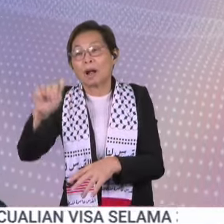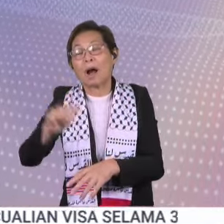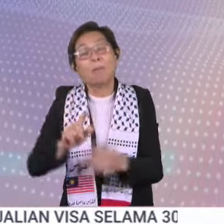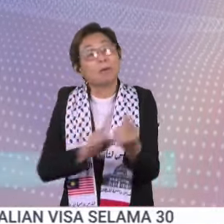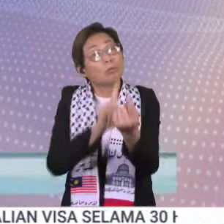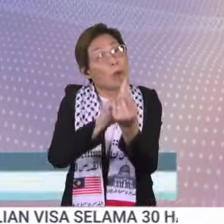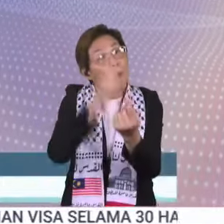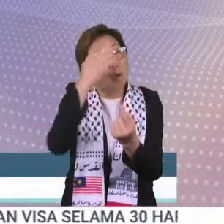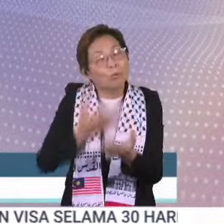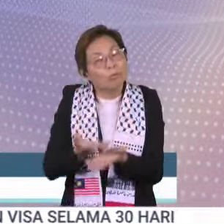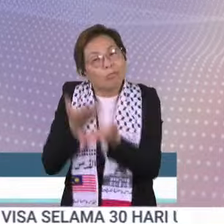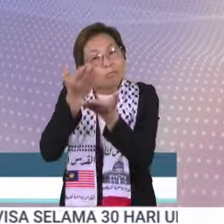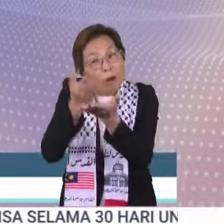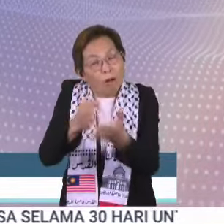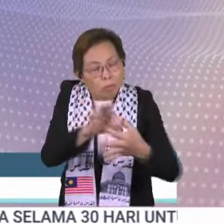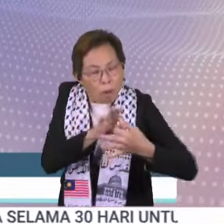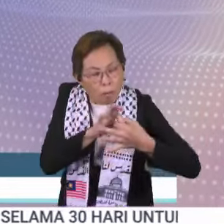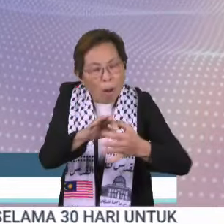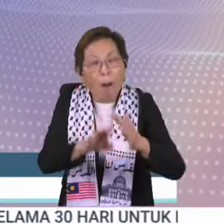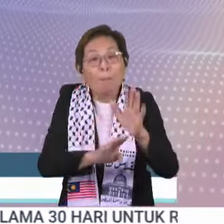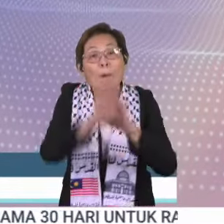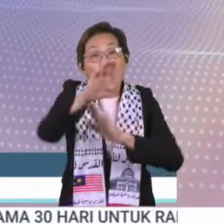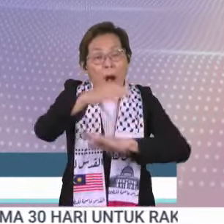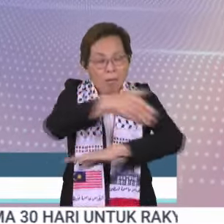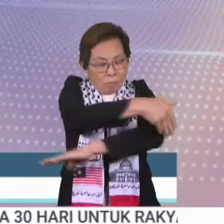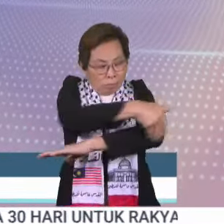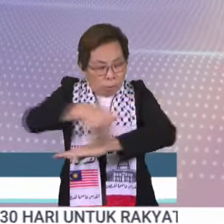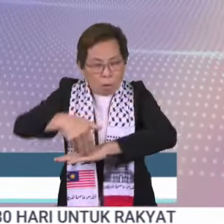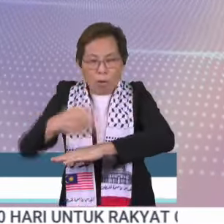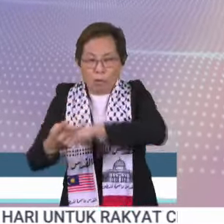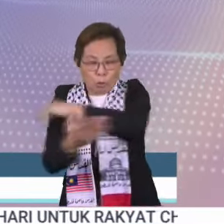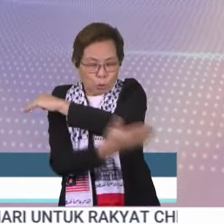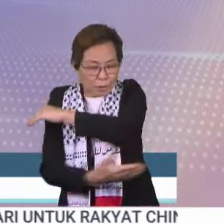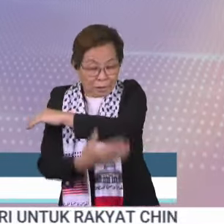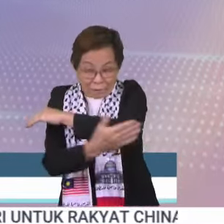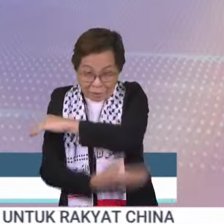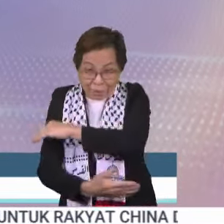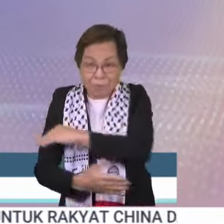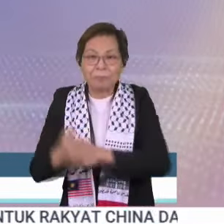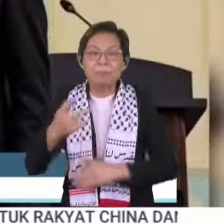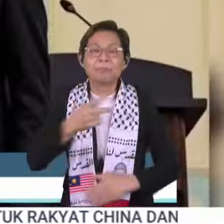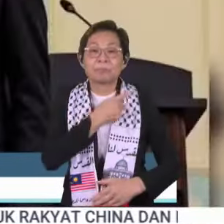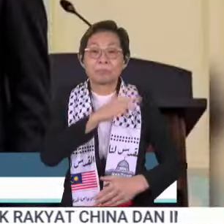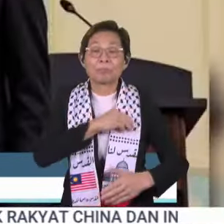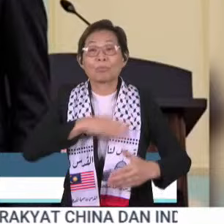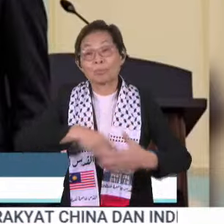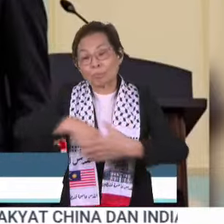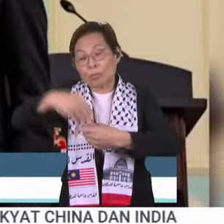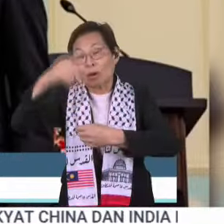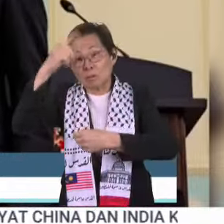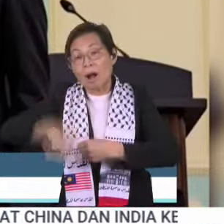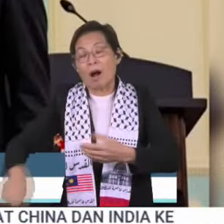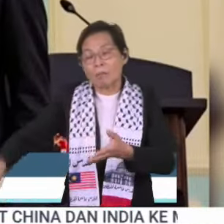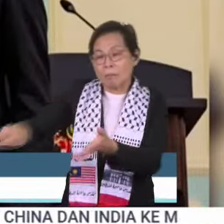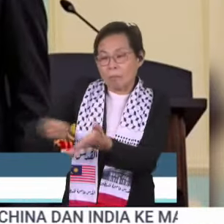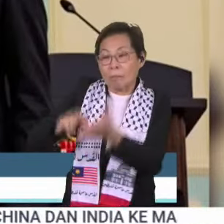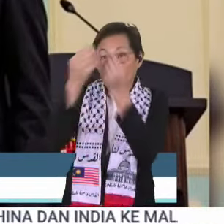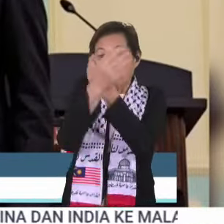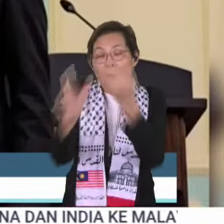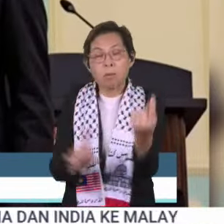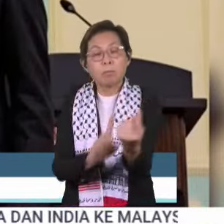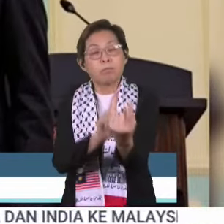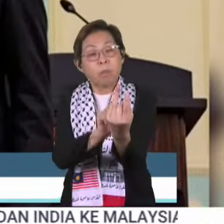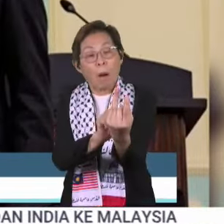memajukan kerjasama bagi pembangunan kawasan sempadan antara kedua-dua negara Kementerian Luar Thailand menerusi kenyataan memaklumkan